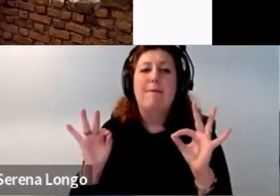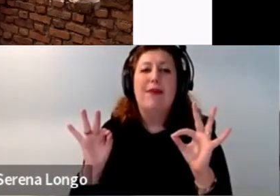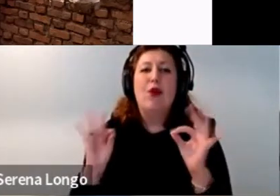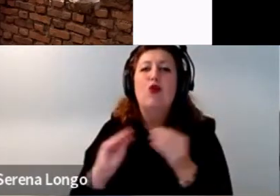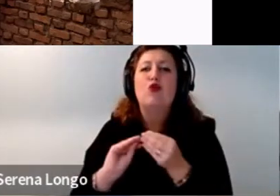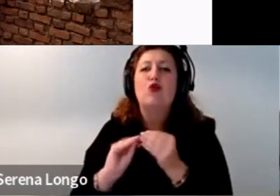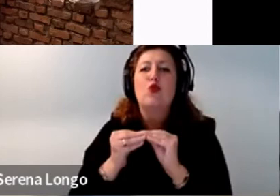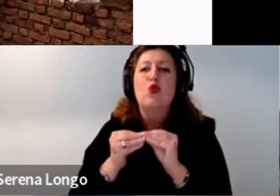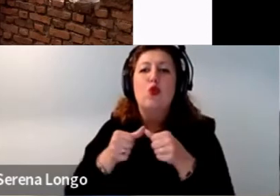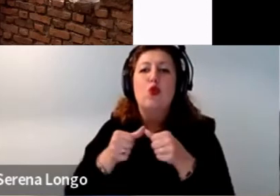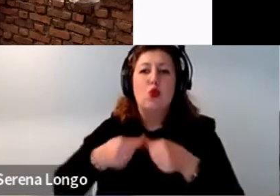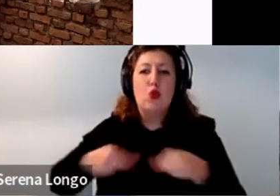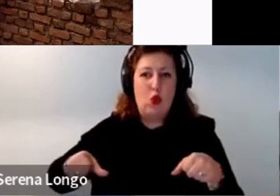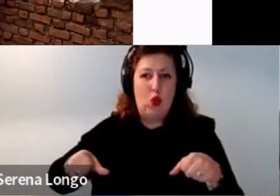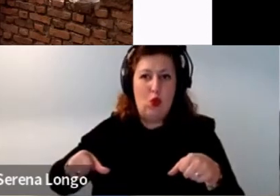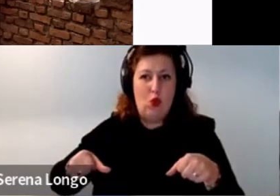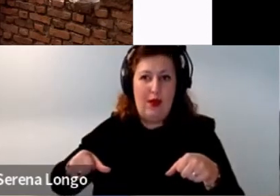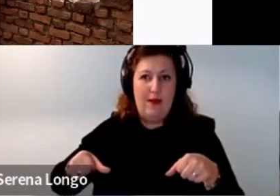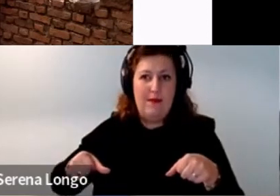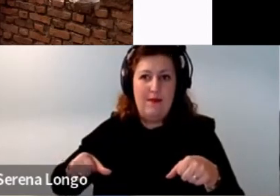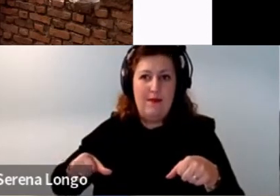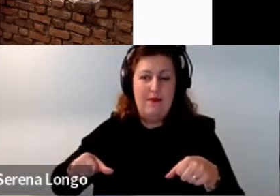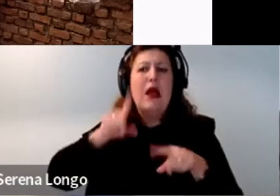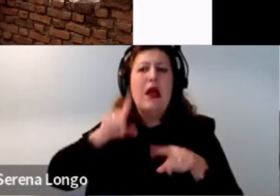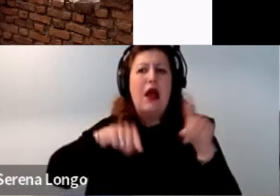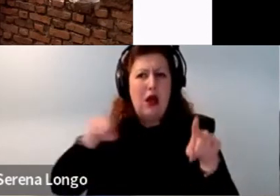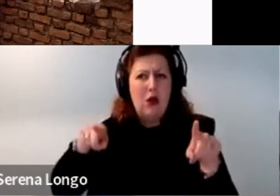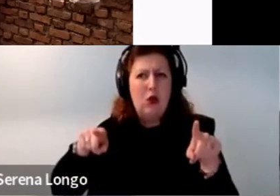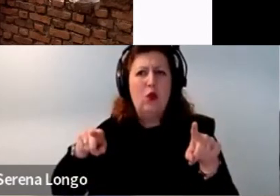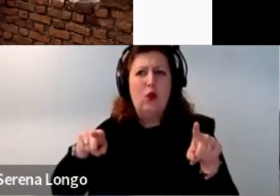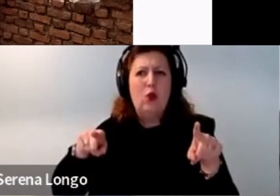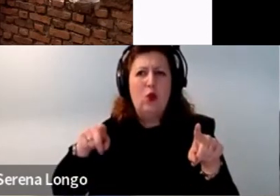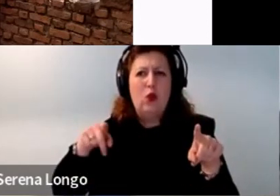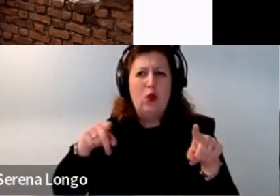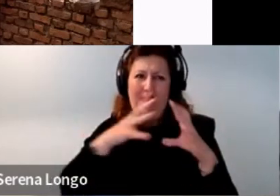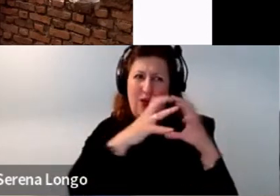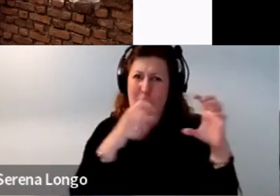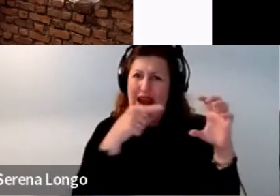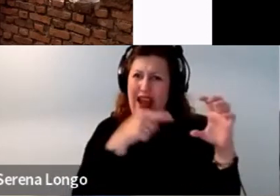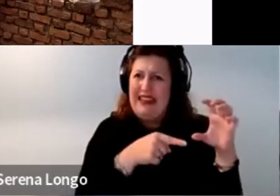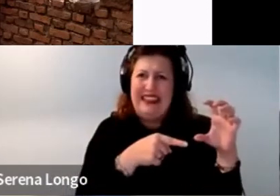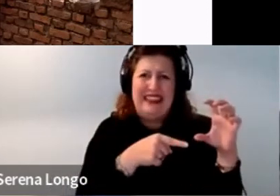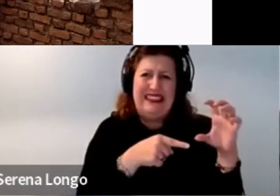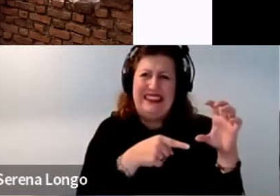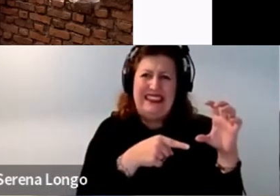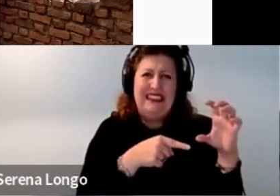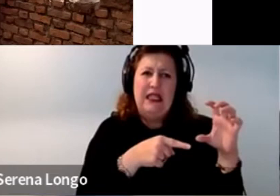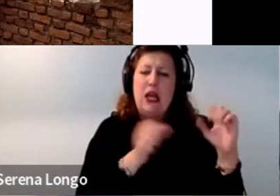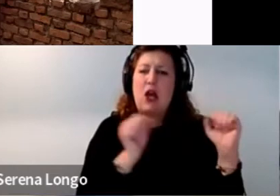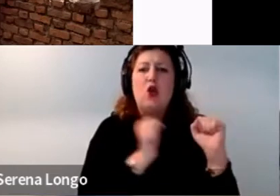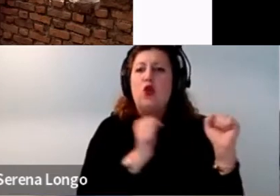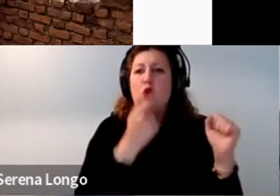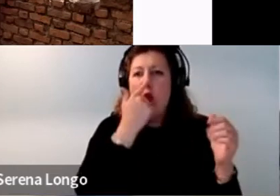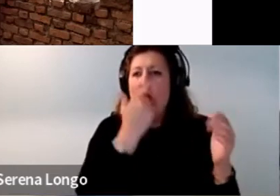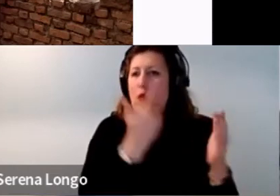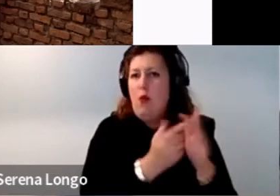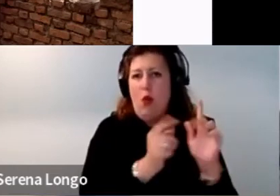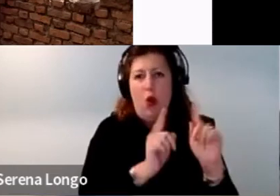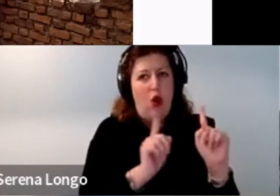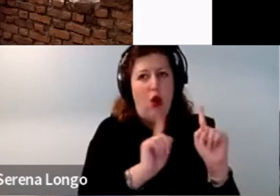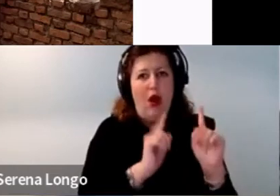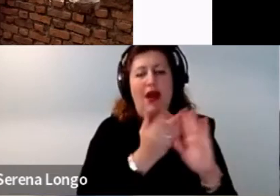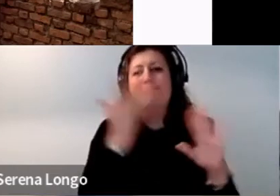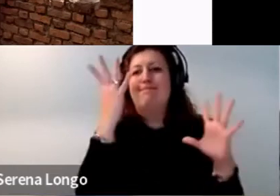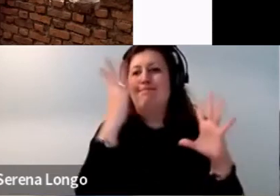parte strutturale. Quindi certe parti sono state fatte demolire perché strutturalmente di poca qualità,